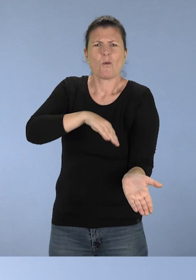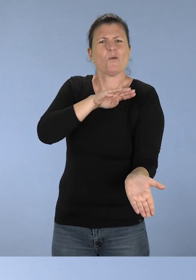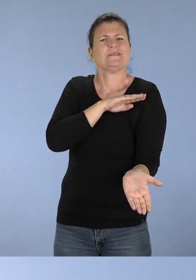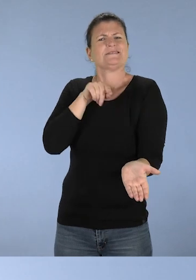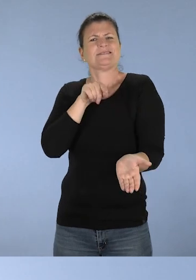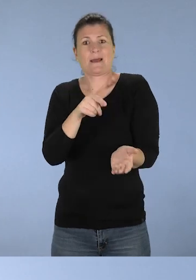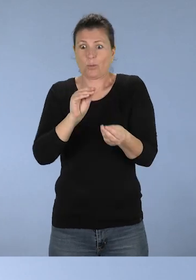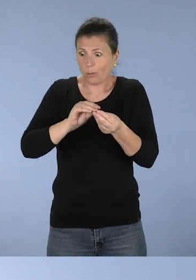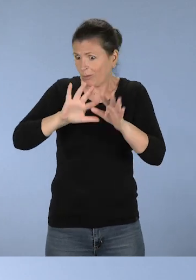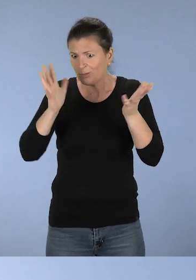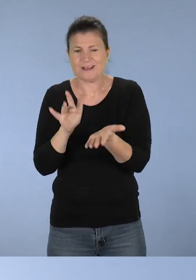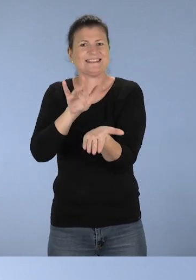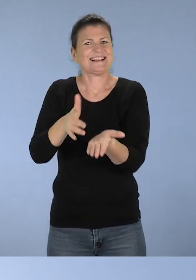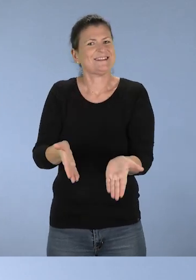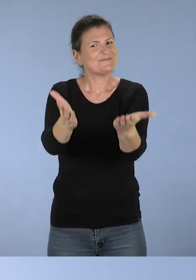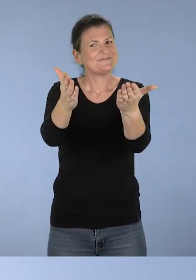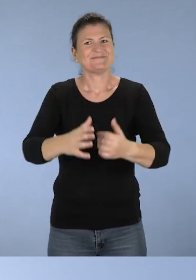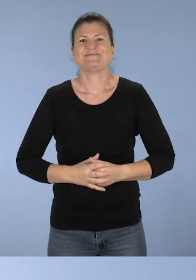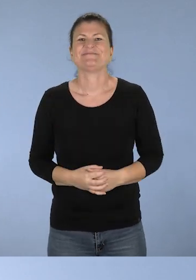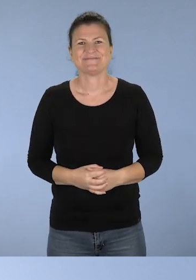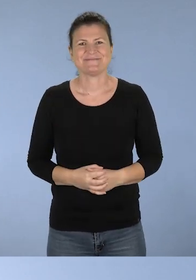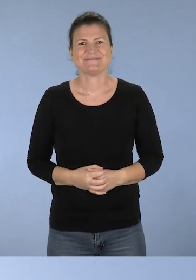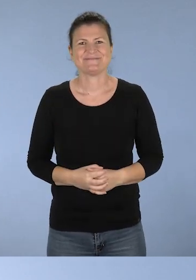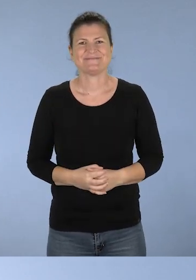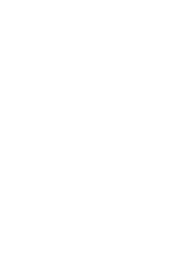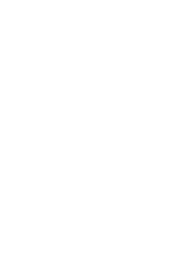responsable. Retrouvez tous nos outils sur notre site internet